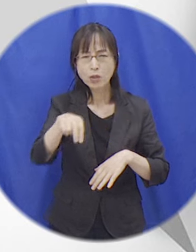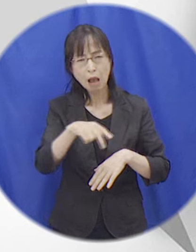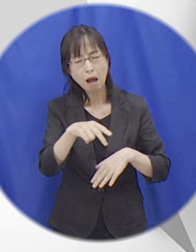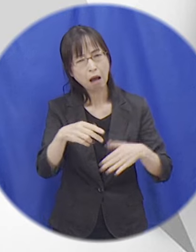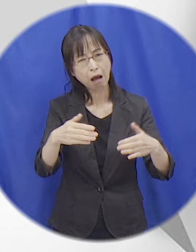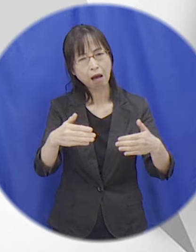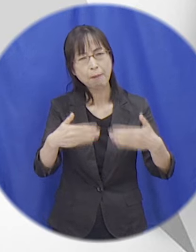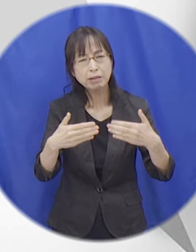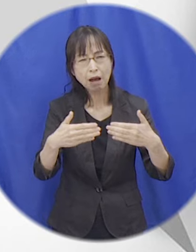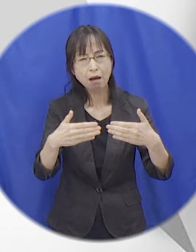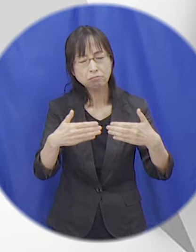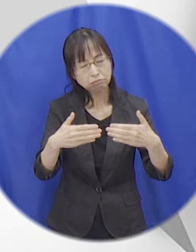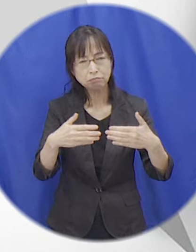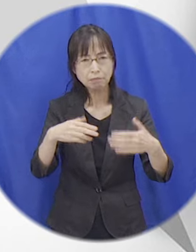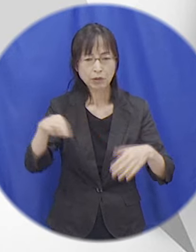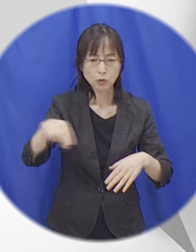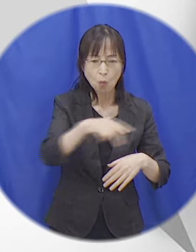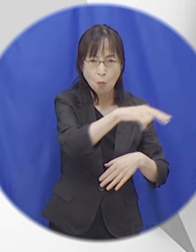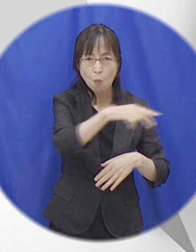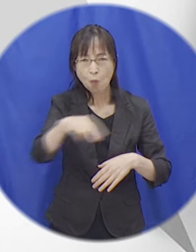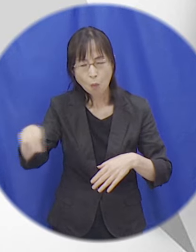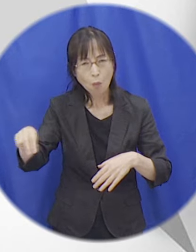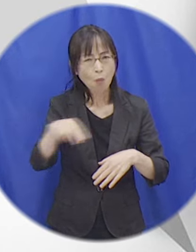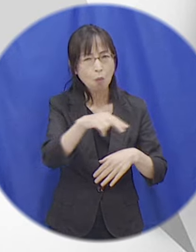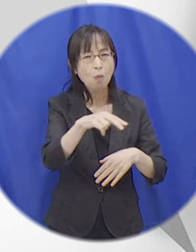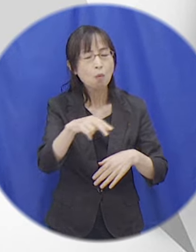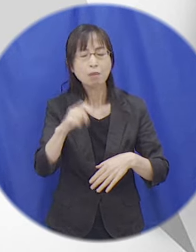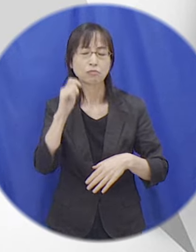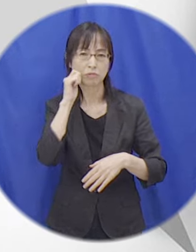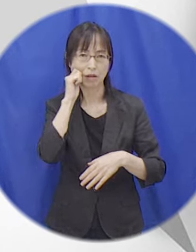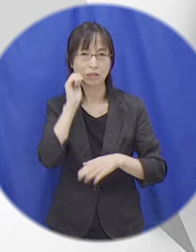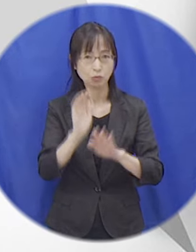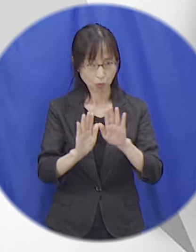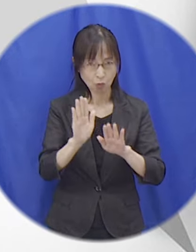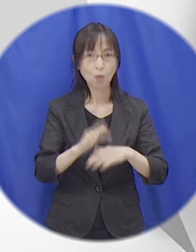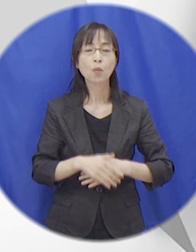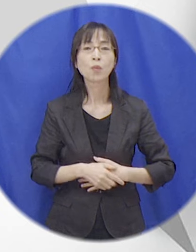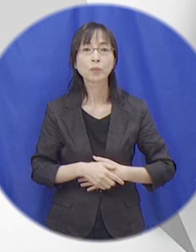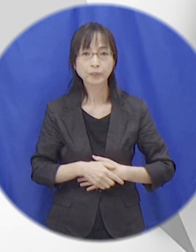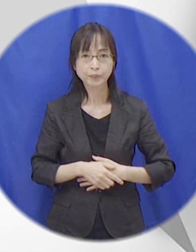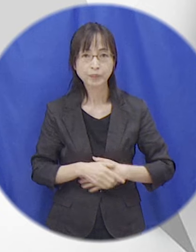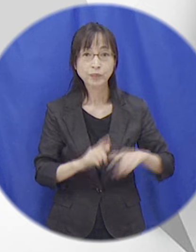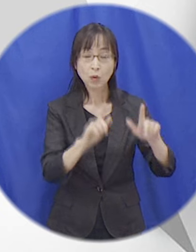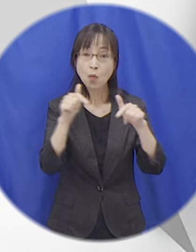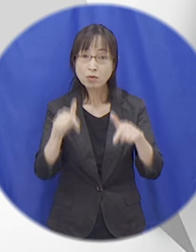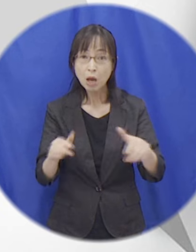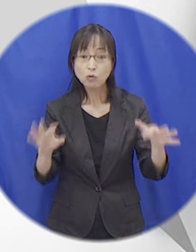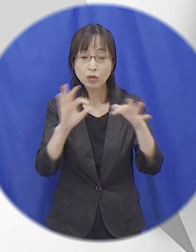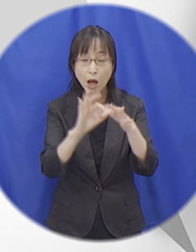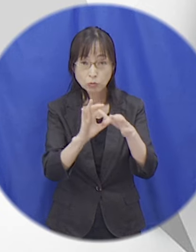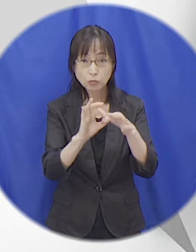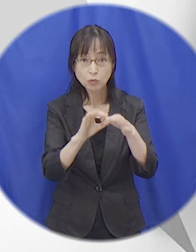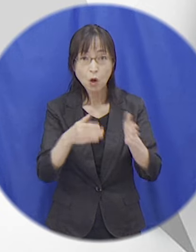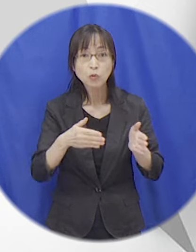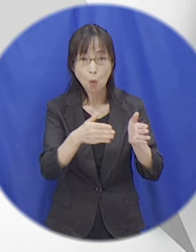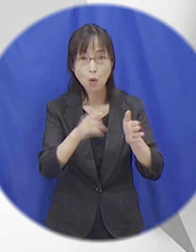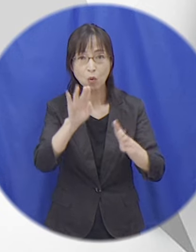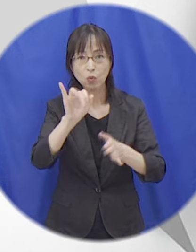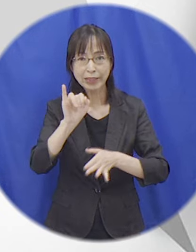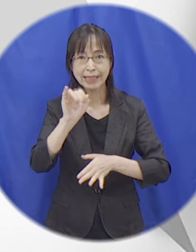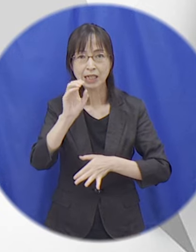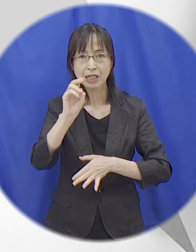の東西の行き来がしにくいという状況を生み出してしまっております。また東西をつなぐ公共の道路が、ウィロードであ